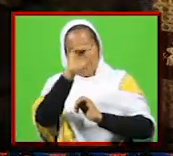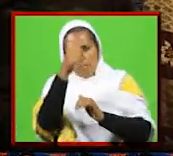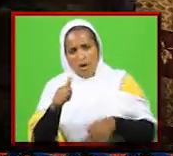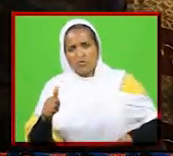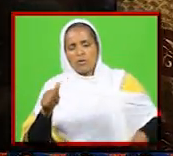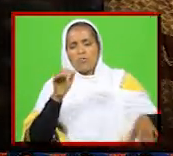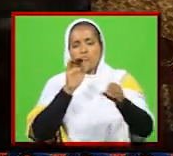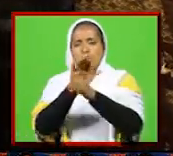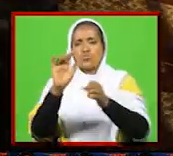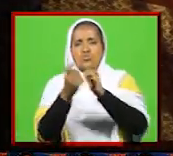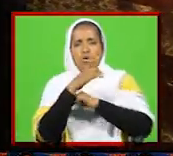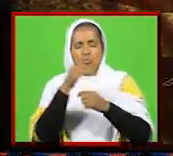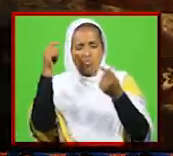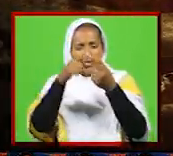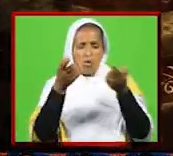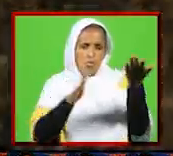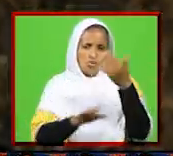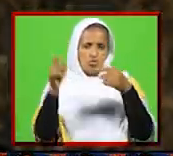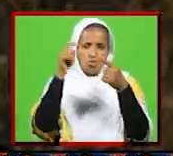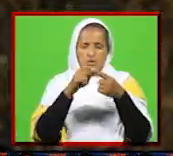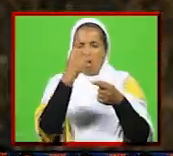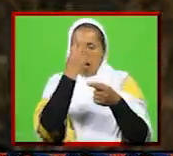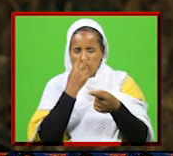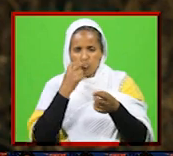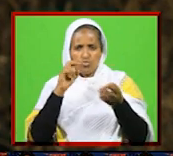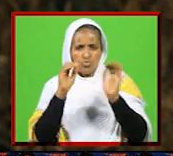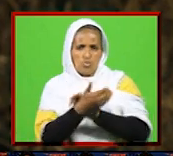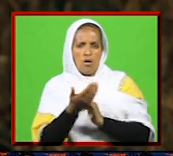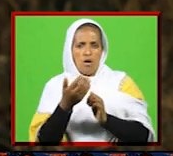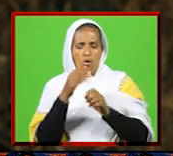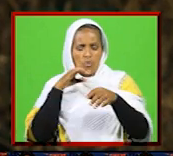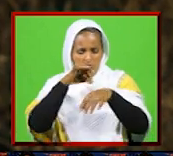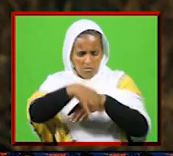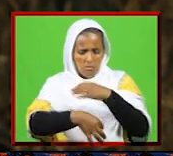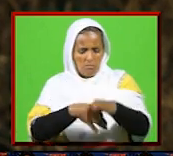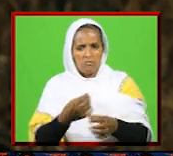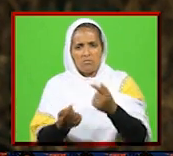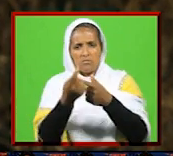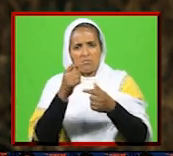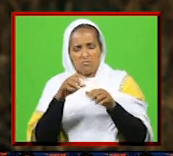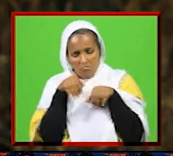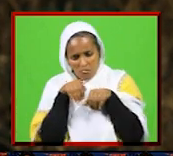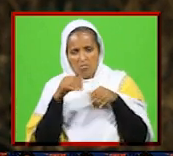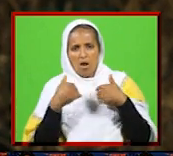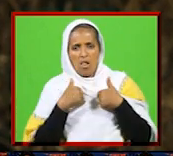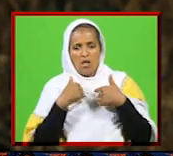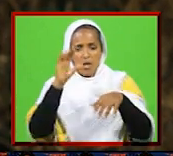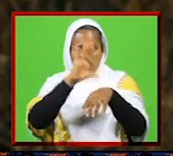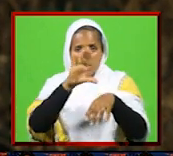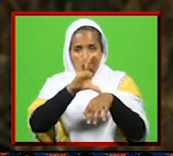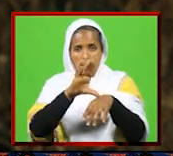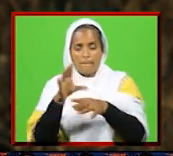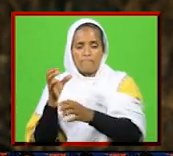መቼም በጸሎትም ይሁን በማንኛውም ብቁ ሳይሆኑ ነው መሰል ወደ ሞትም ወደ አይን መሰወርም ወደ ልምሻም ይደረሳሉ